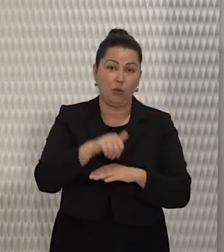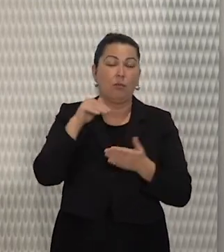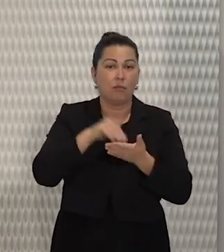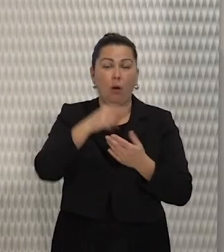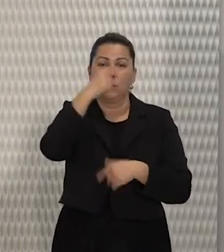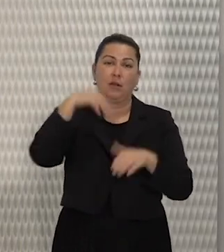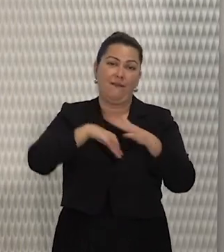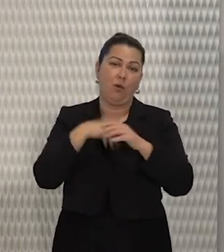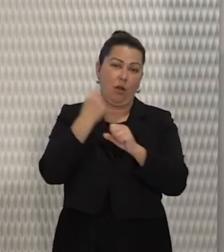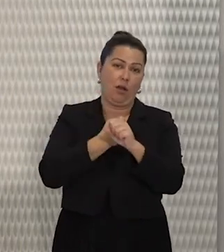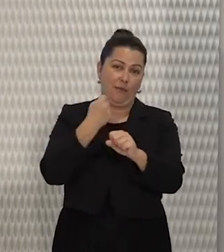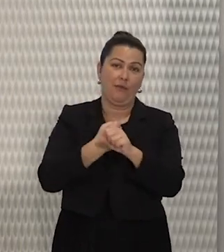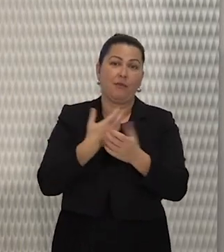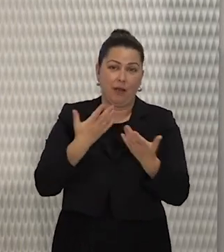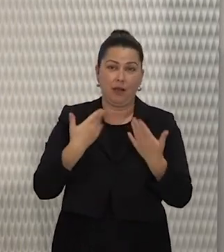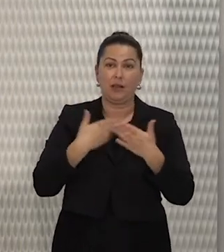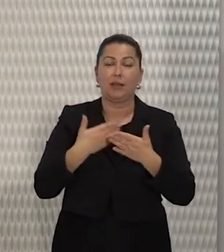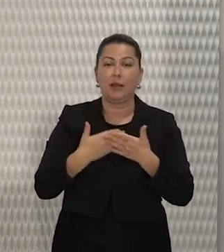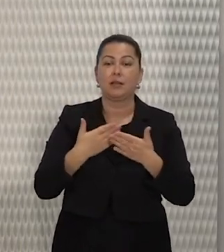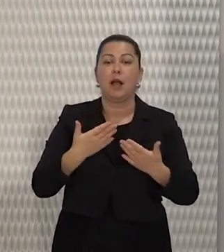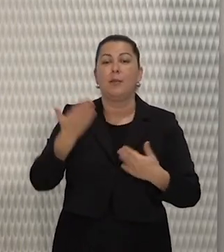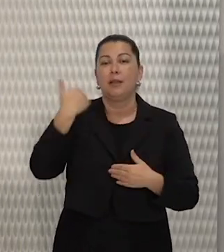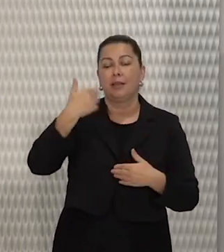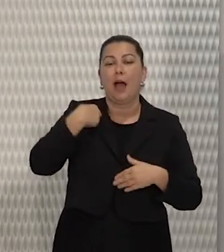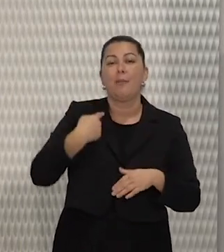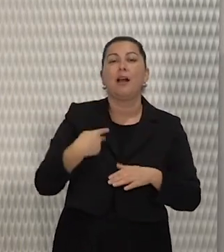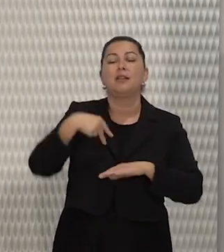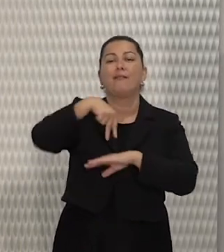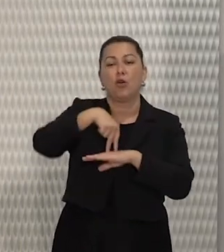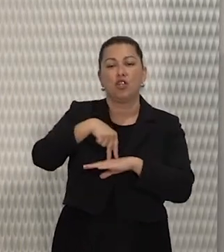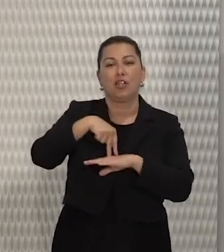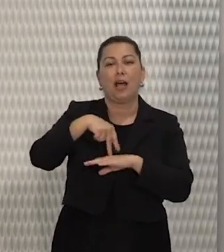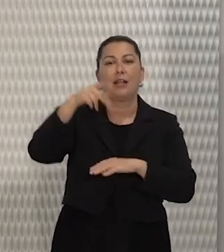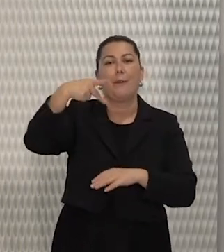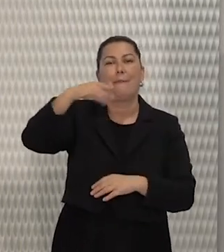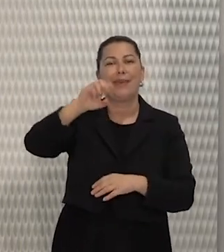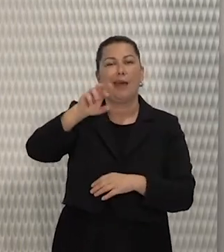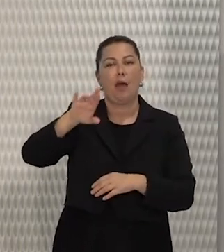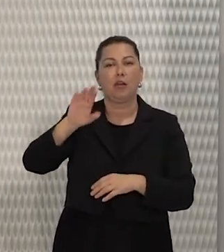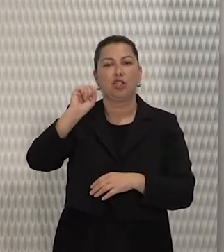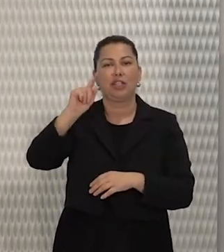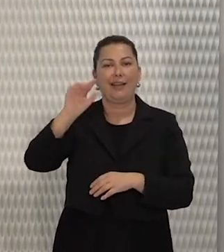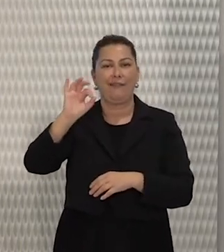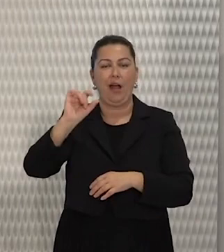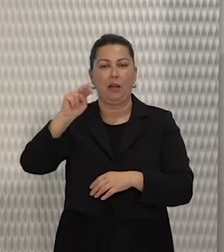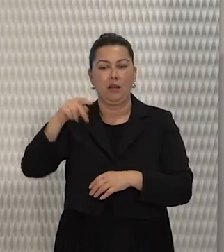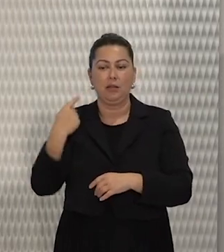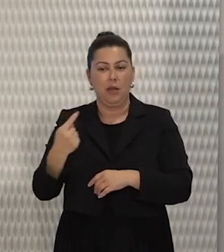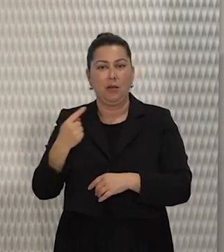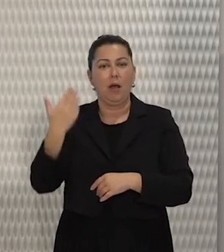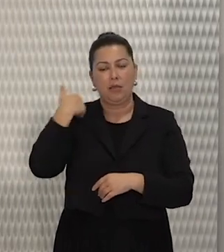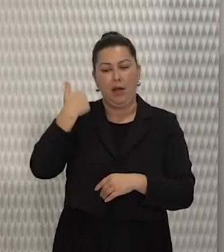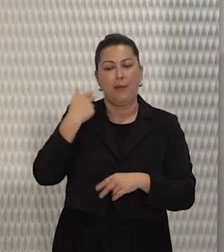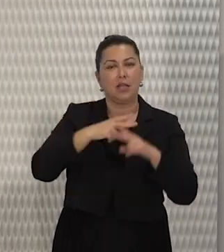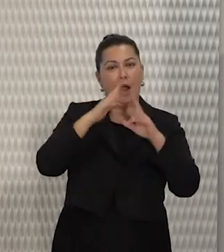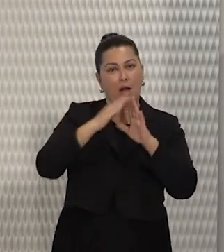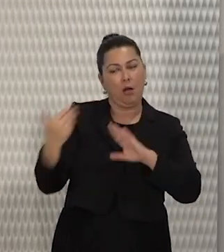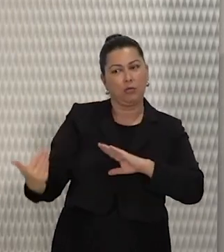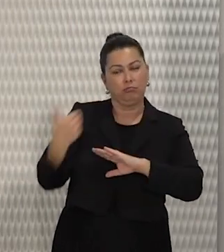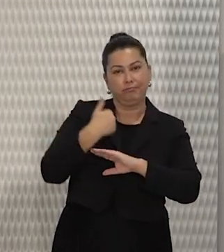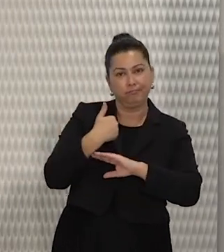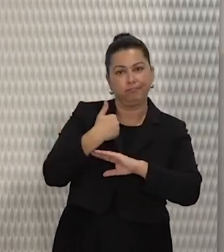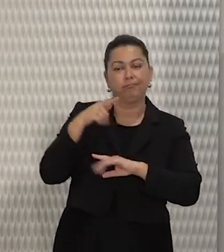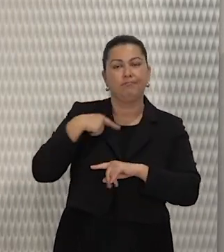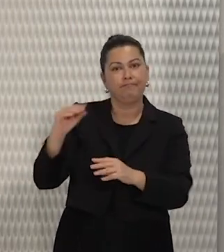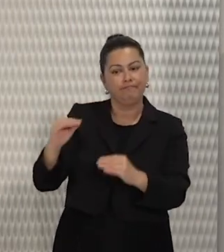damals war es halt unser Vorstandsvorsitzender selber, der Stefan Pierer, hat mich selber in Murnau im Krankenhaus besucht damals und